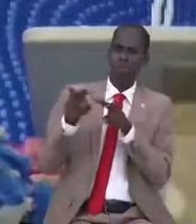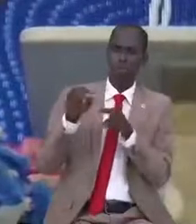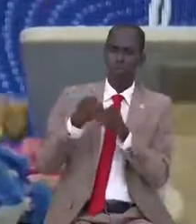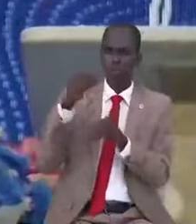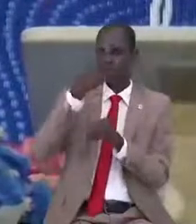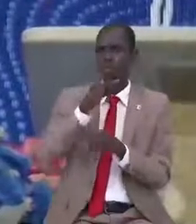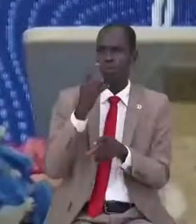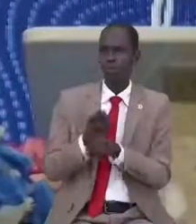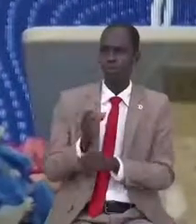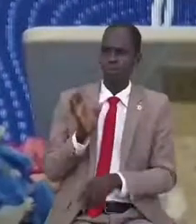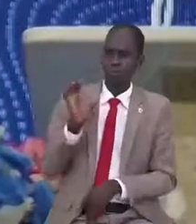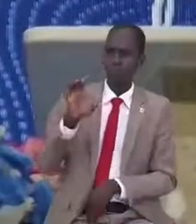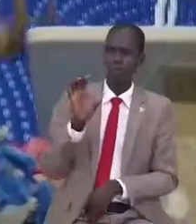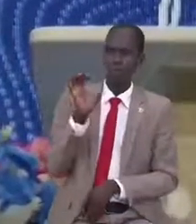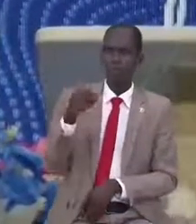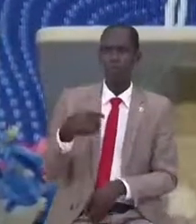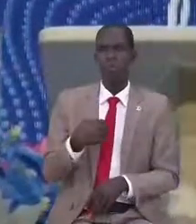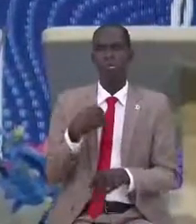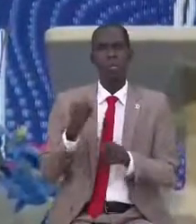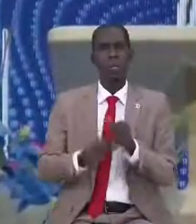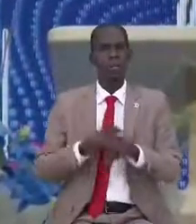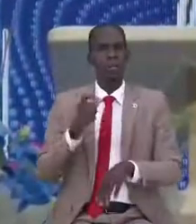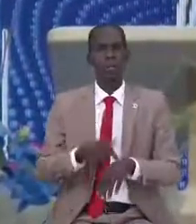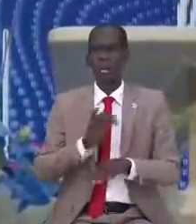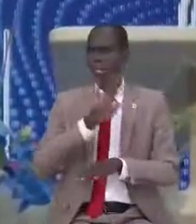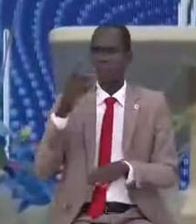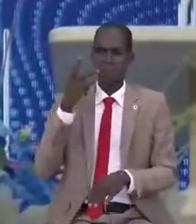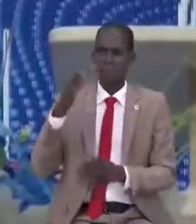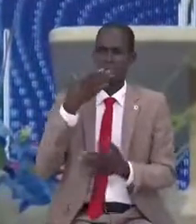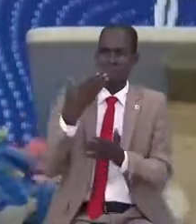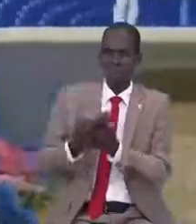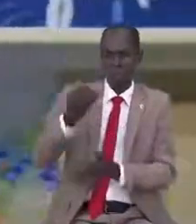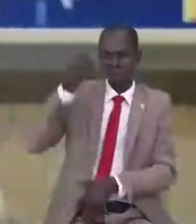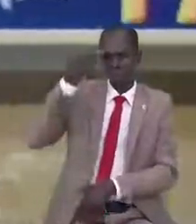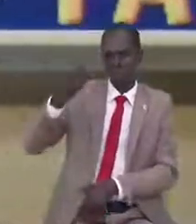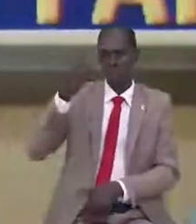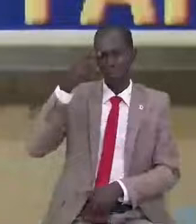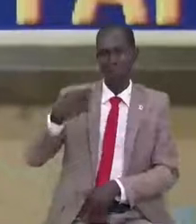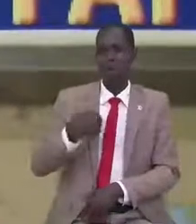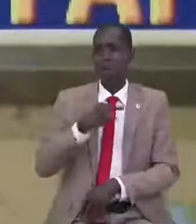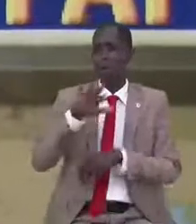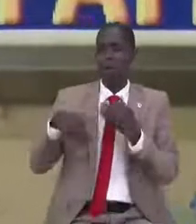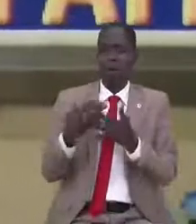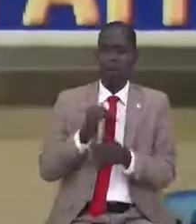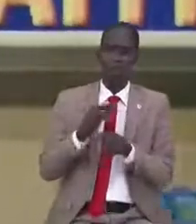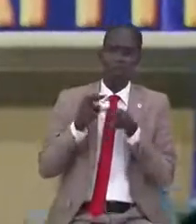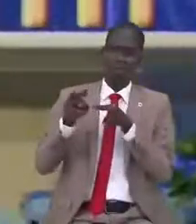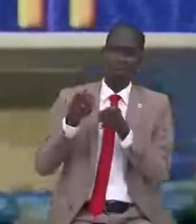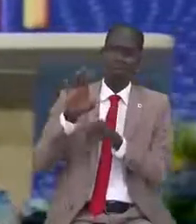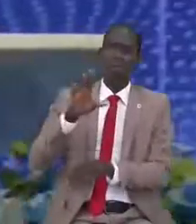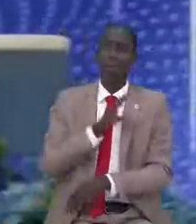c'est la force. Je ne vois pas ta bonne intention, je ne vois pas ça. Ce que je peux voir,